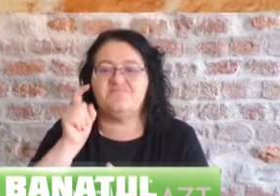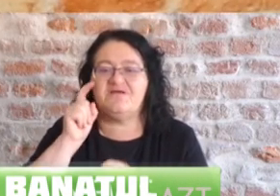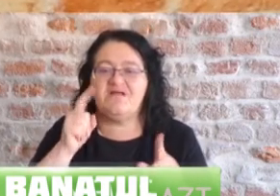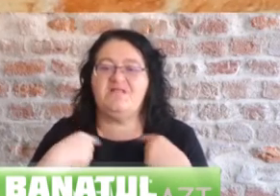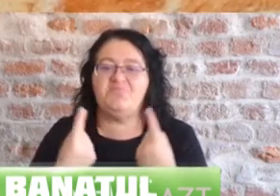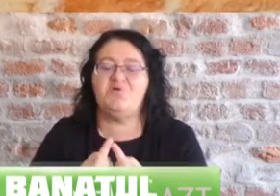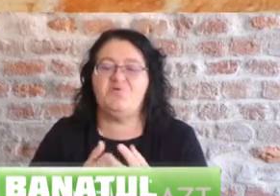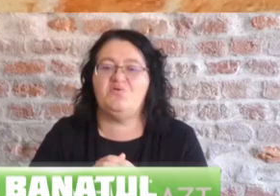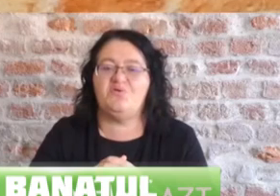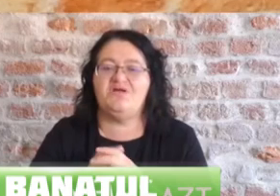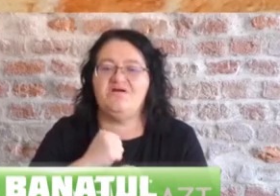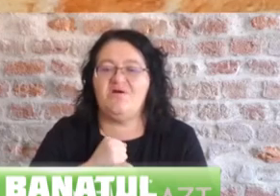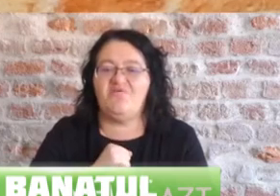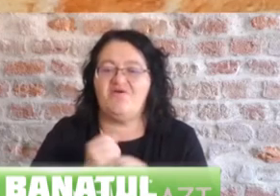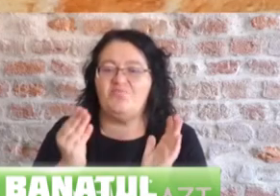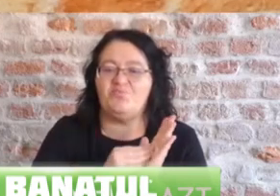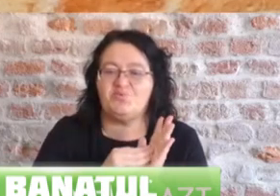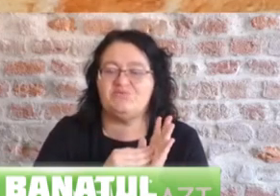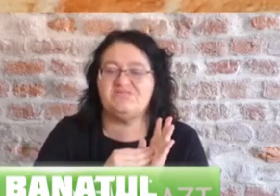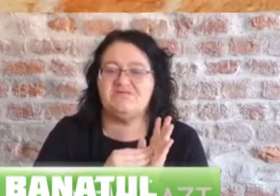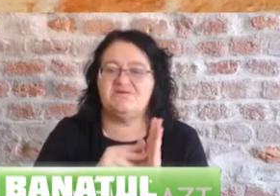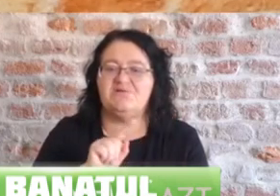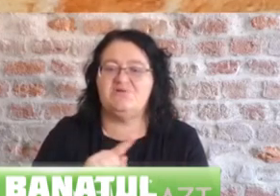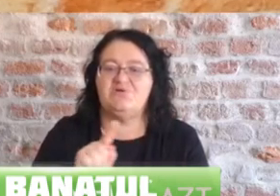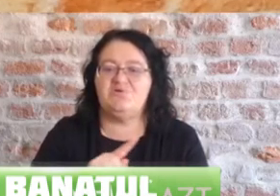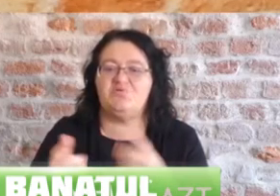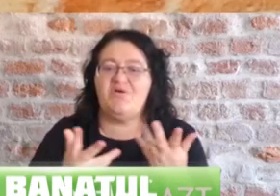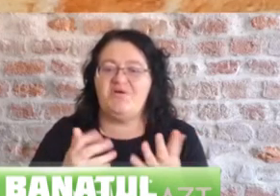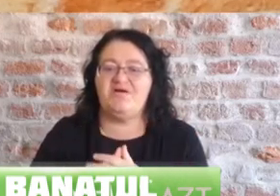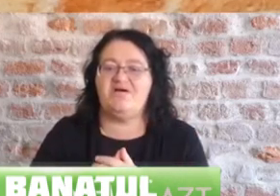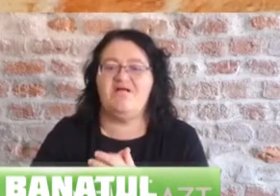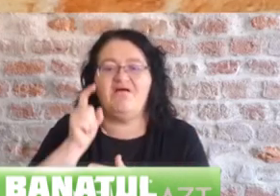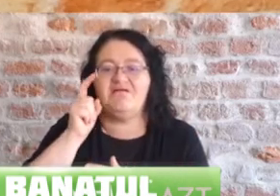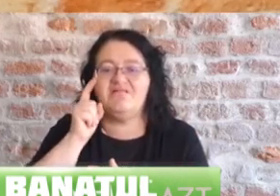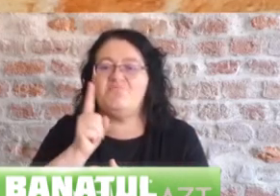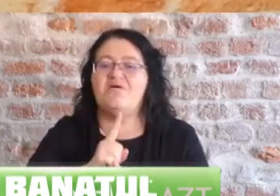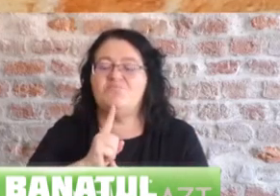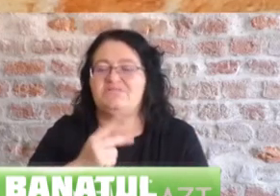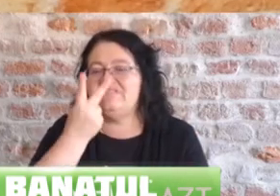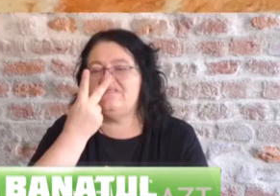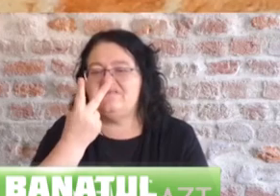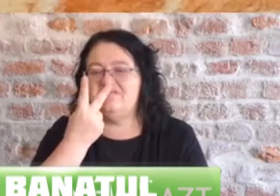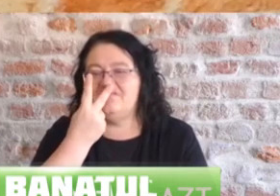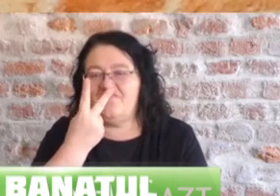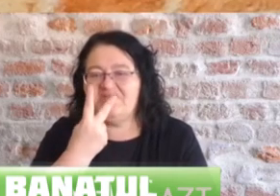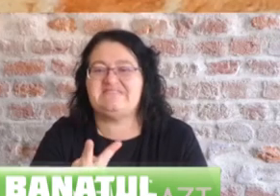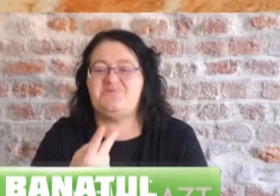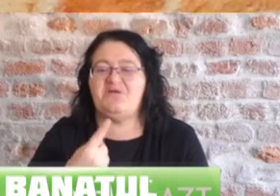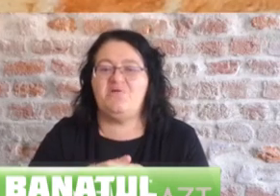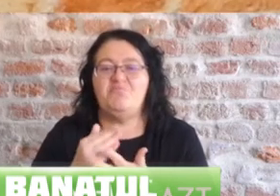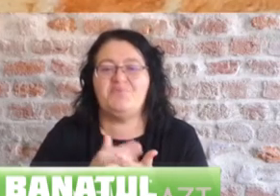credem noi că am așezat lucrurile pe care le consideram poate mai puțin vizibile,